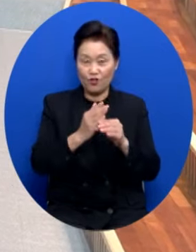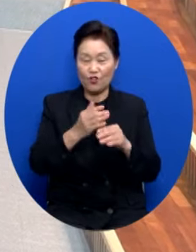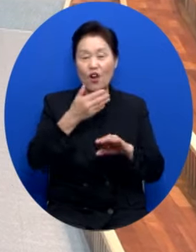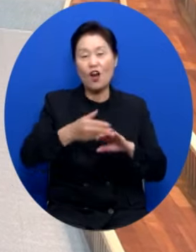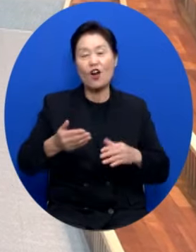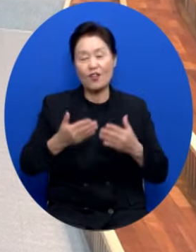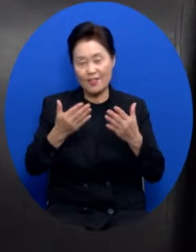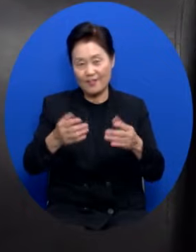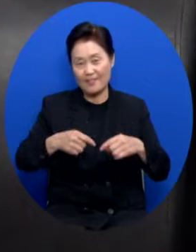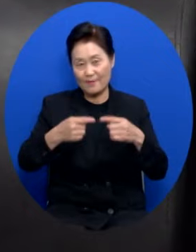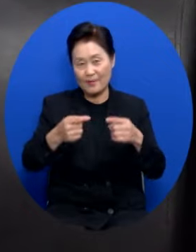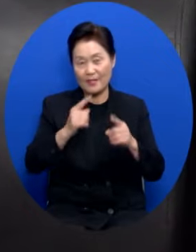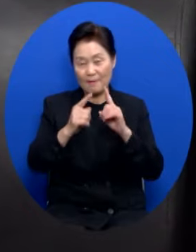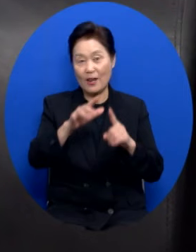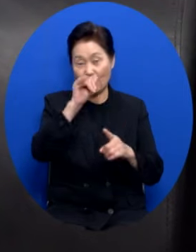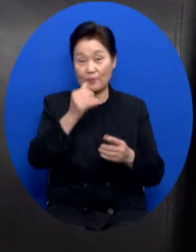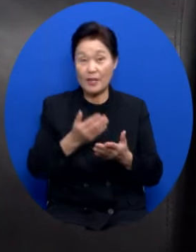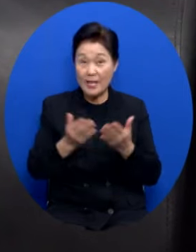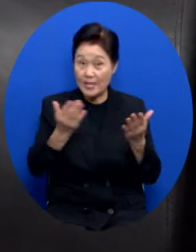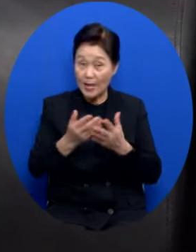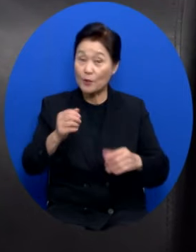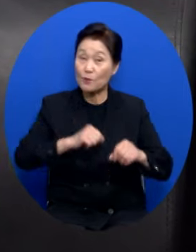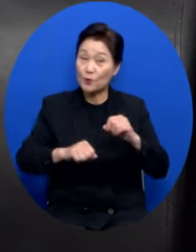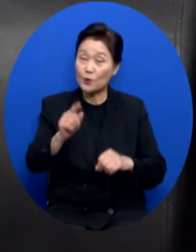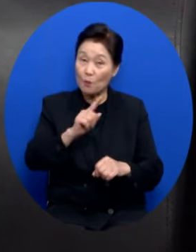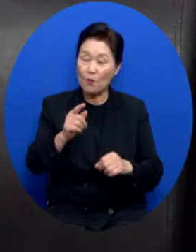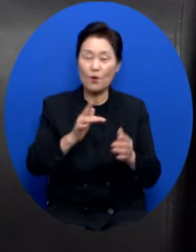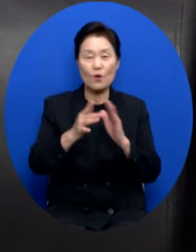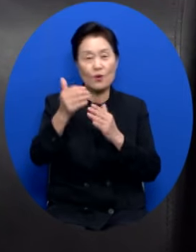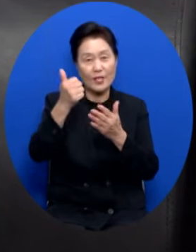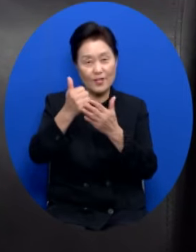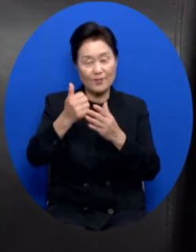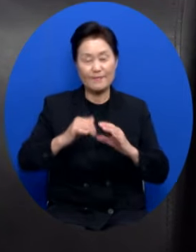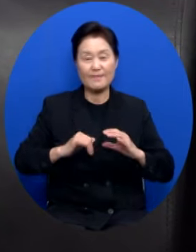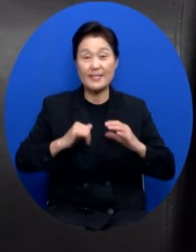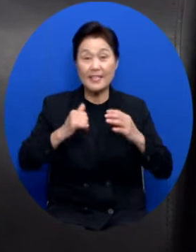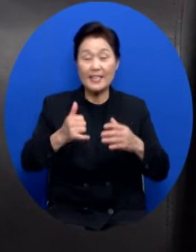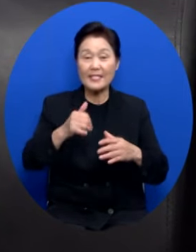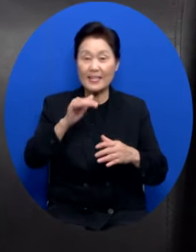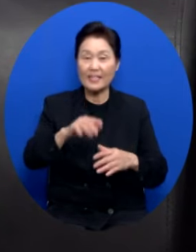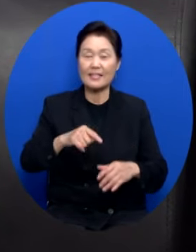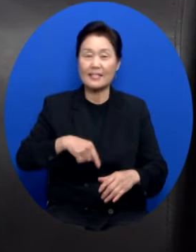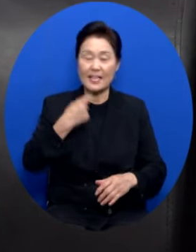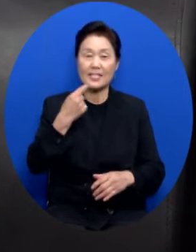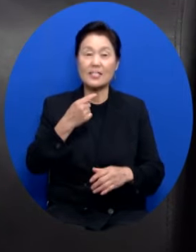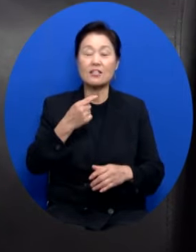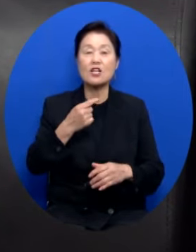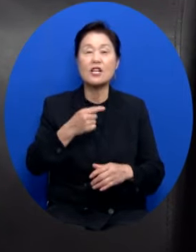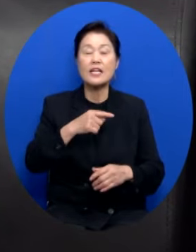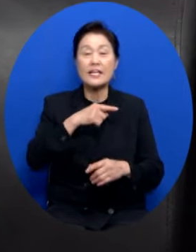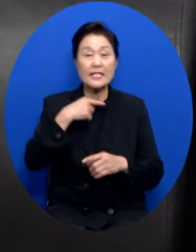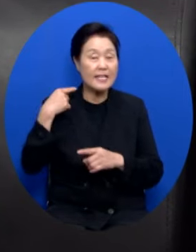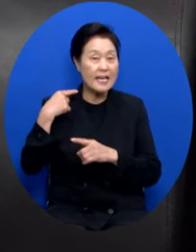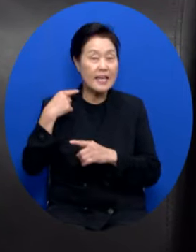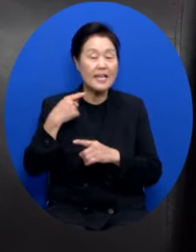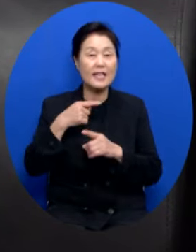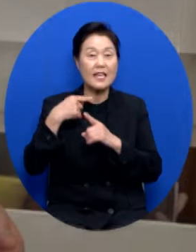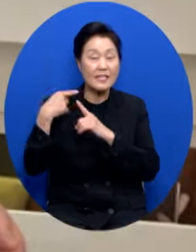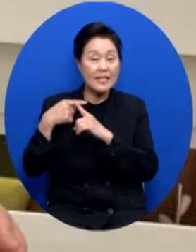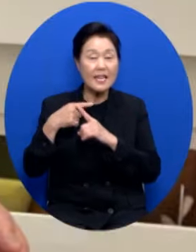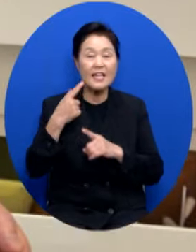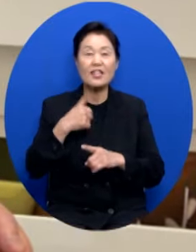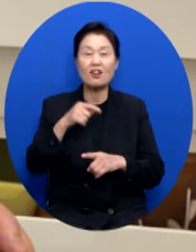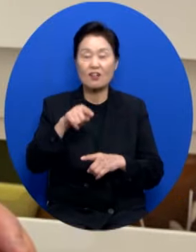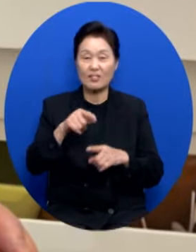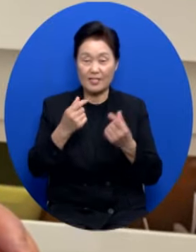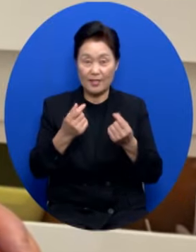밝혔습니다. 나눔운동은 예수님께서 세상을 위하여 자신을 희생하신 것처럼 우리가 받은 모든